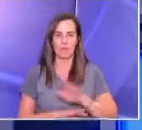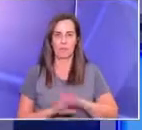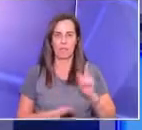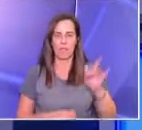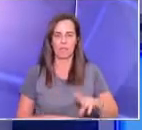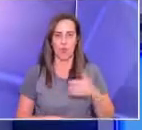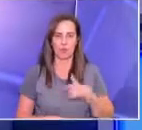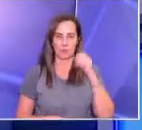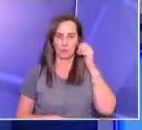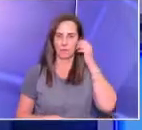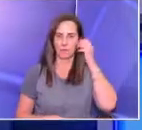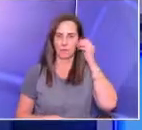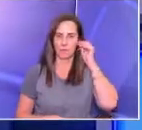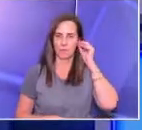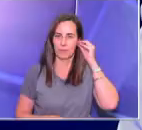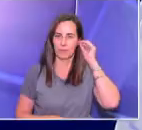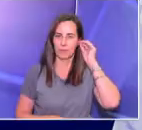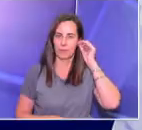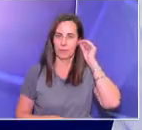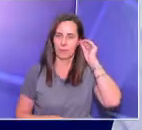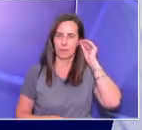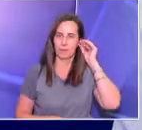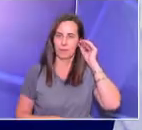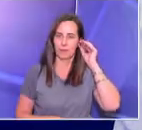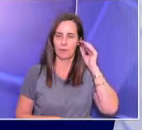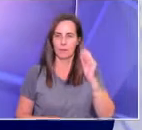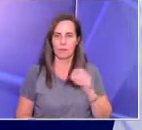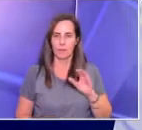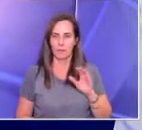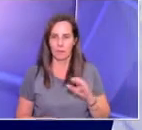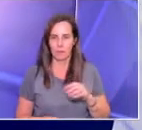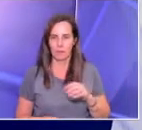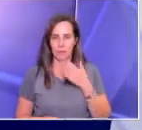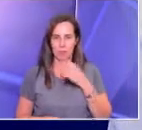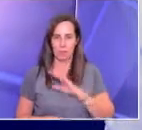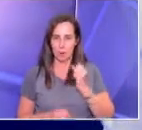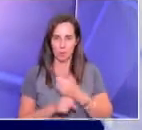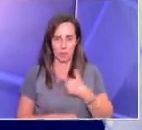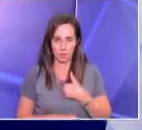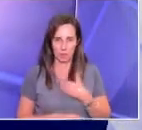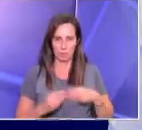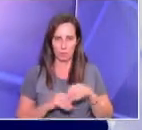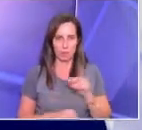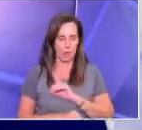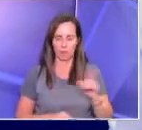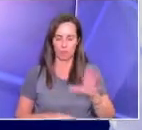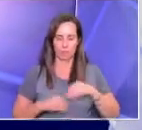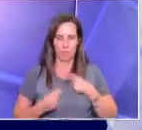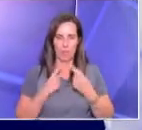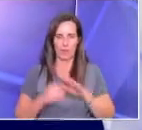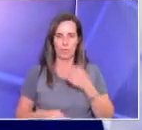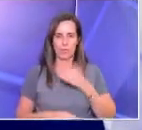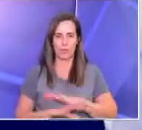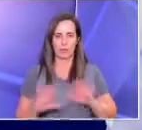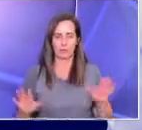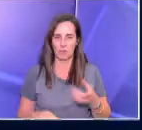שתצטרך לתבוע אותי. אחרי הסיבוב השני, win or lose, זינגר מגיש לך, אתה לוחץ לו אותה? לזינגר, לא, אחרי מה שהוא עשה למשפחה שלי בשום פנים ואופן. אין